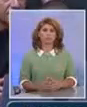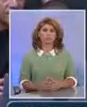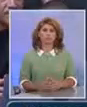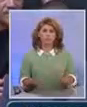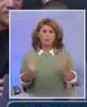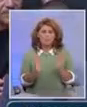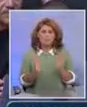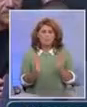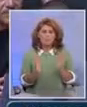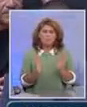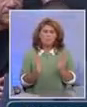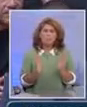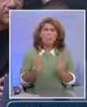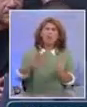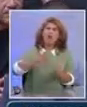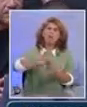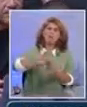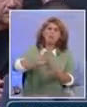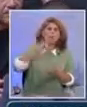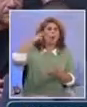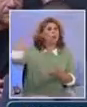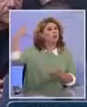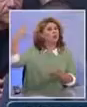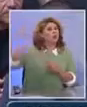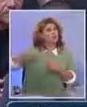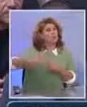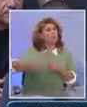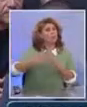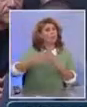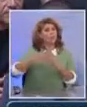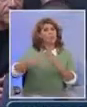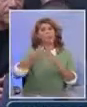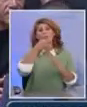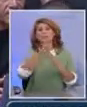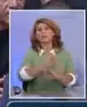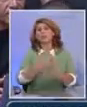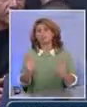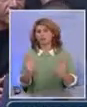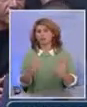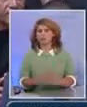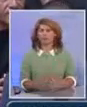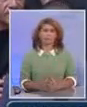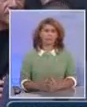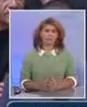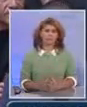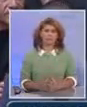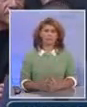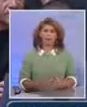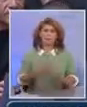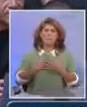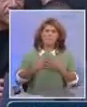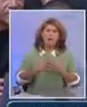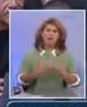μικροαστικό όνειρο του μεταπολέμου. Γι' αυτό δεν μίλησε κανείς. Ήταν η μανία η